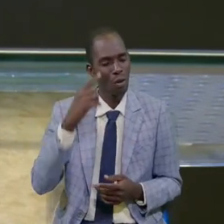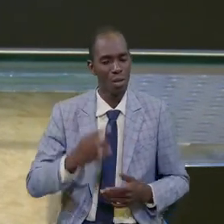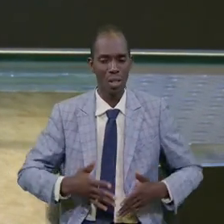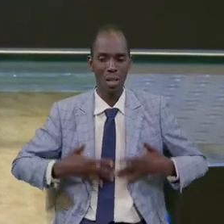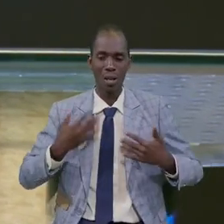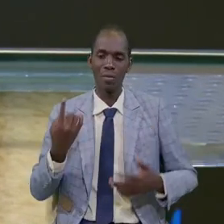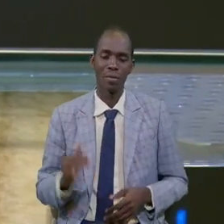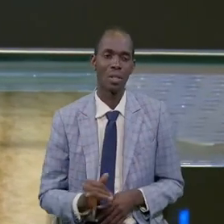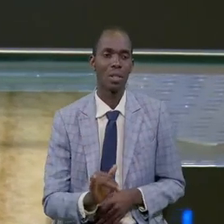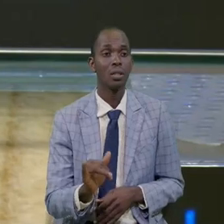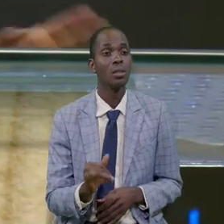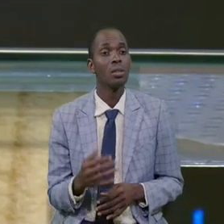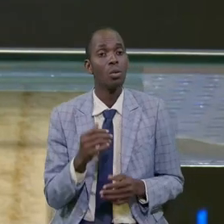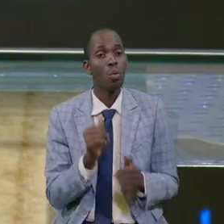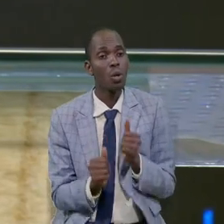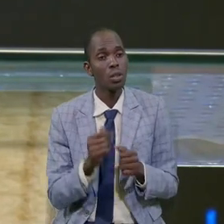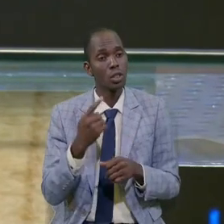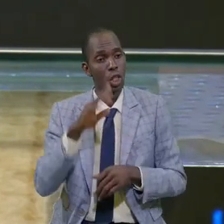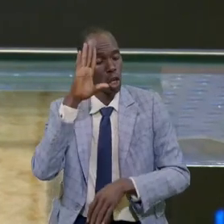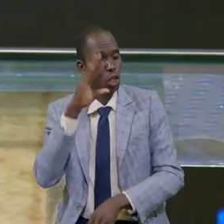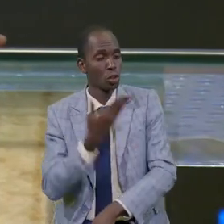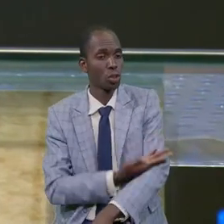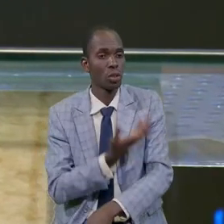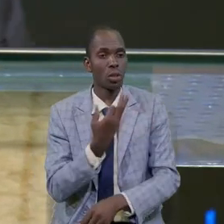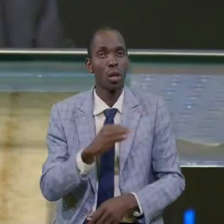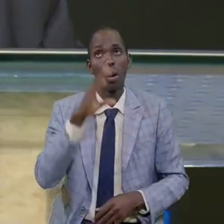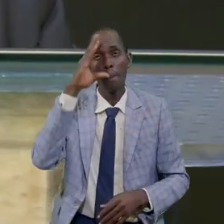éternelle. Et que le Fils de l'homme vous donnera.